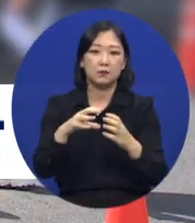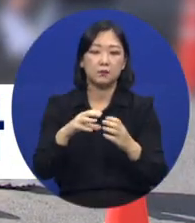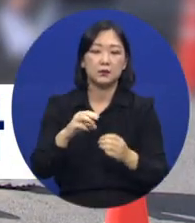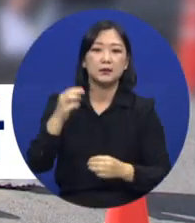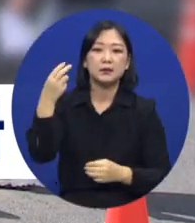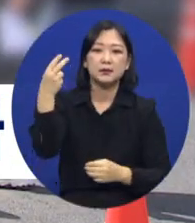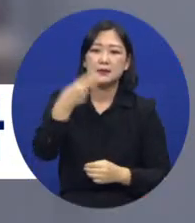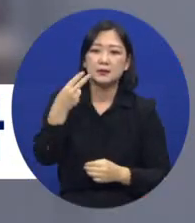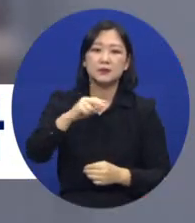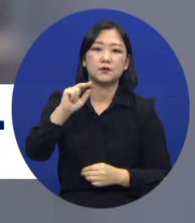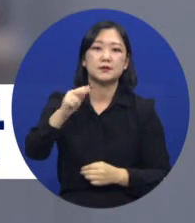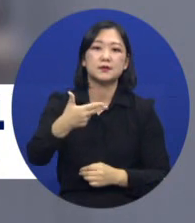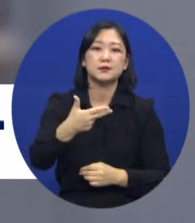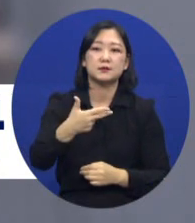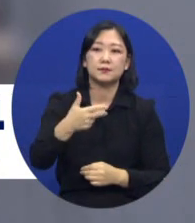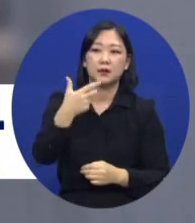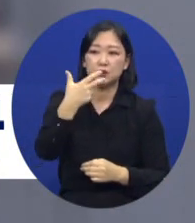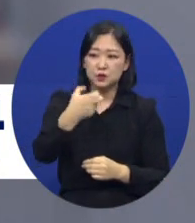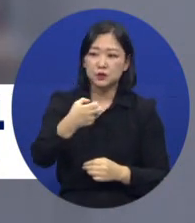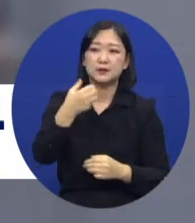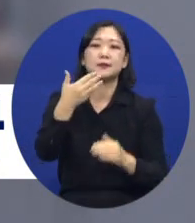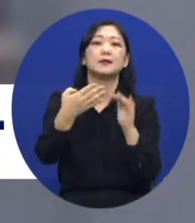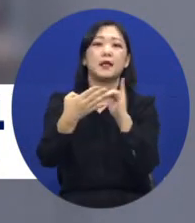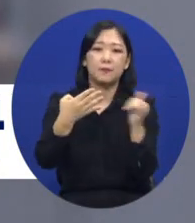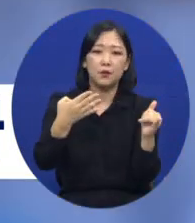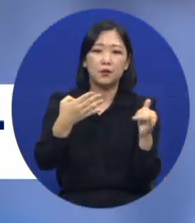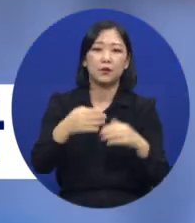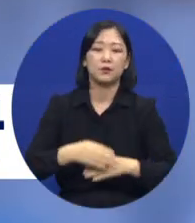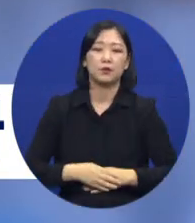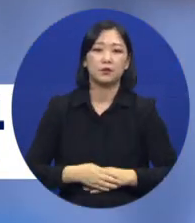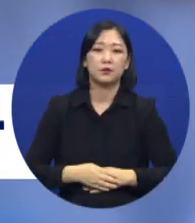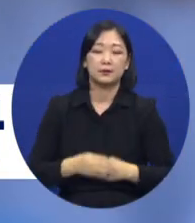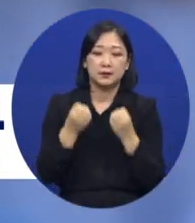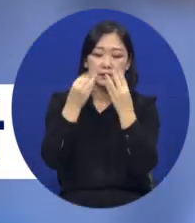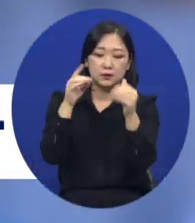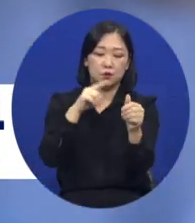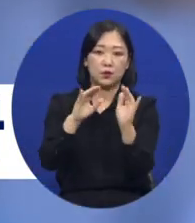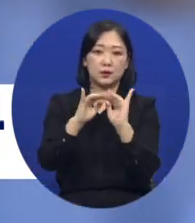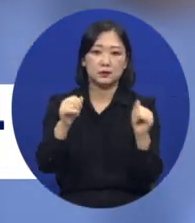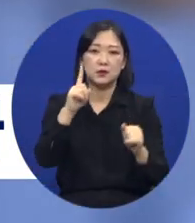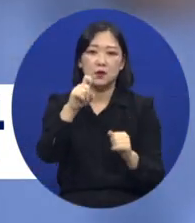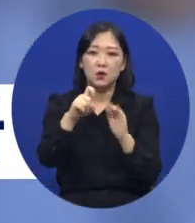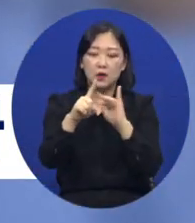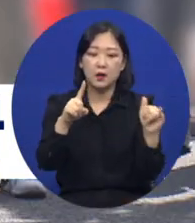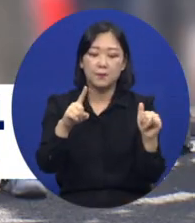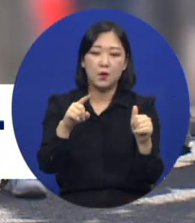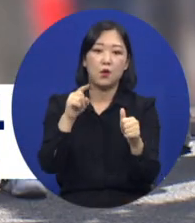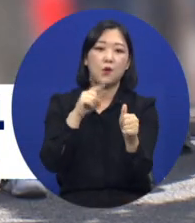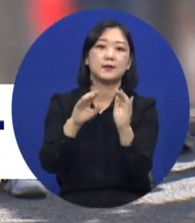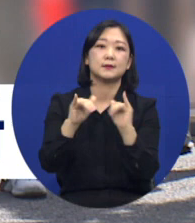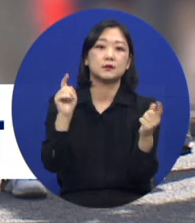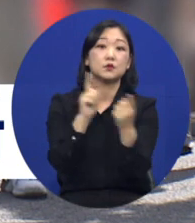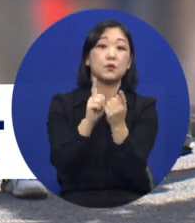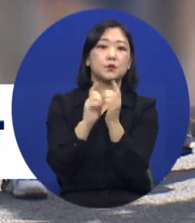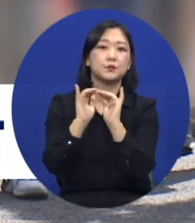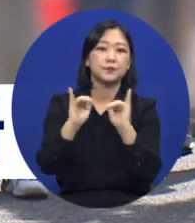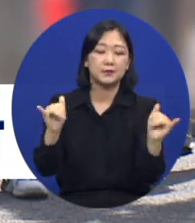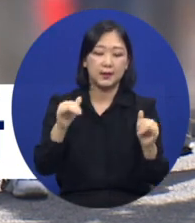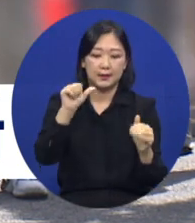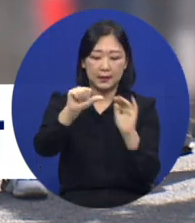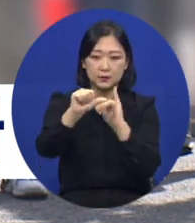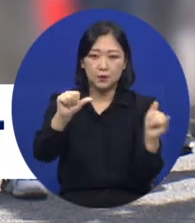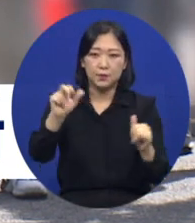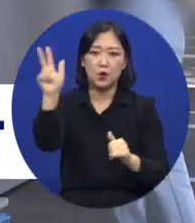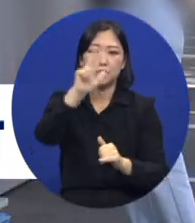수는 2,754명으로 늘었습니다. 신규 확진자 가운데 11명은 도내 확진자의 접촉자이고